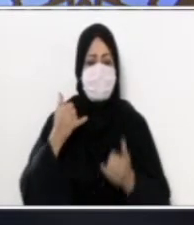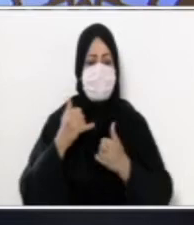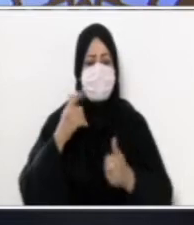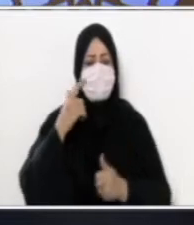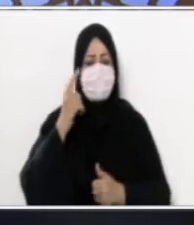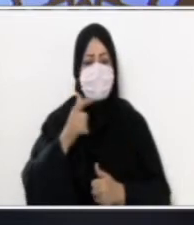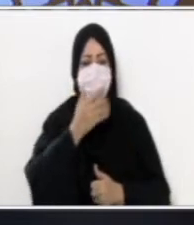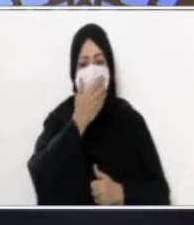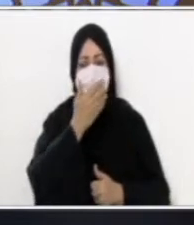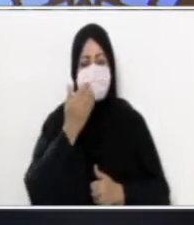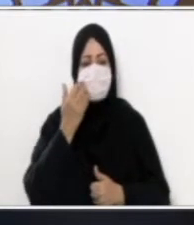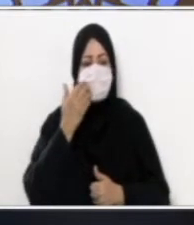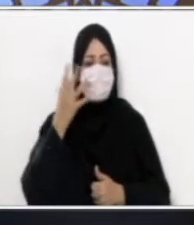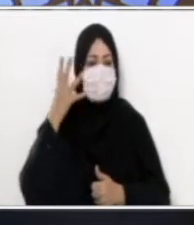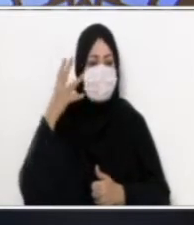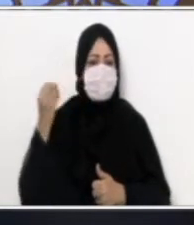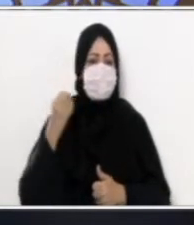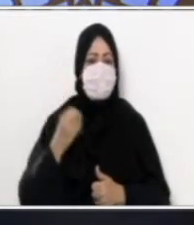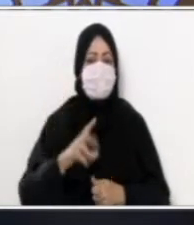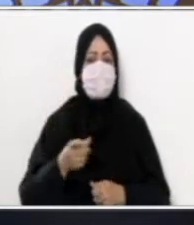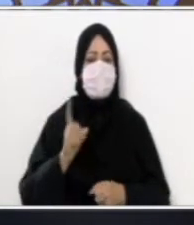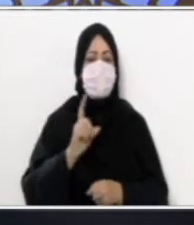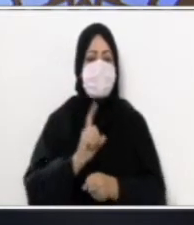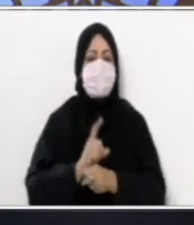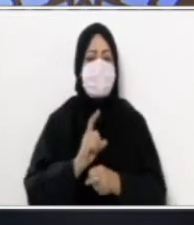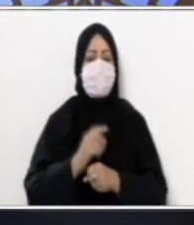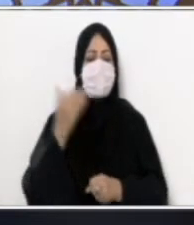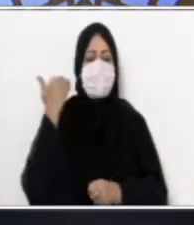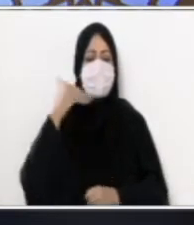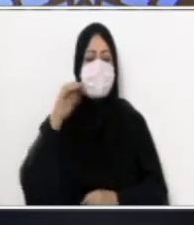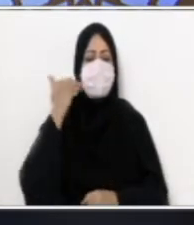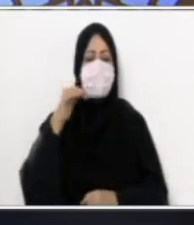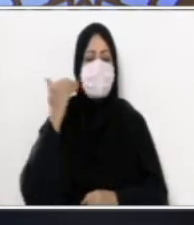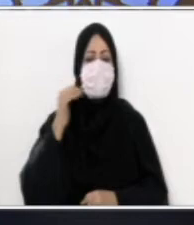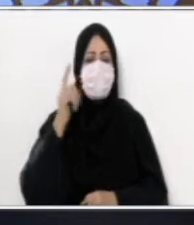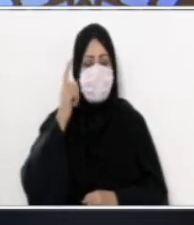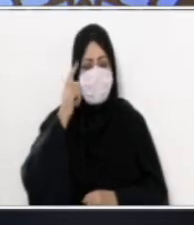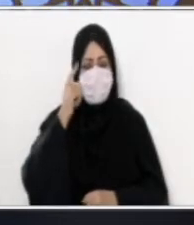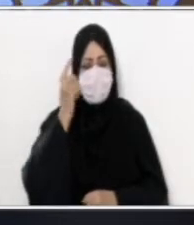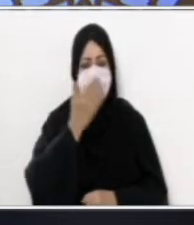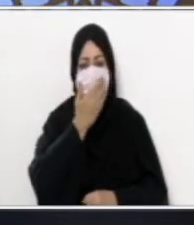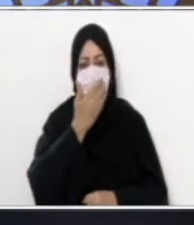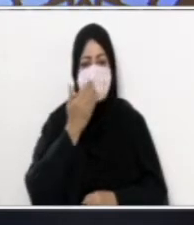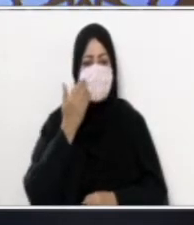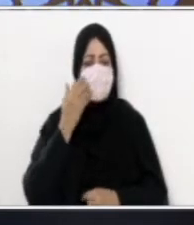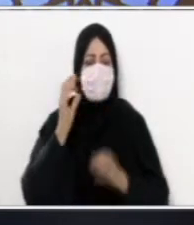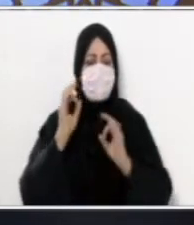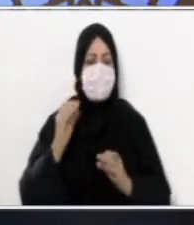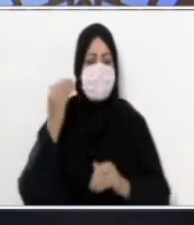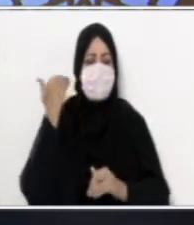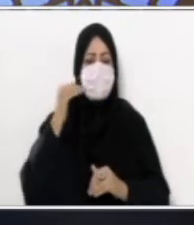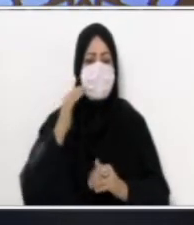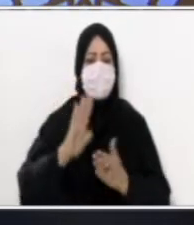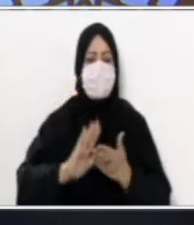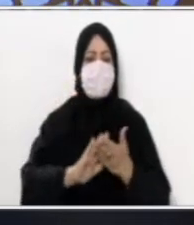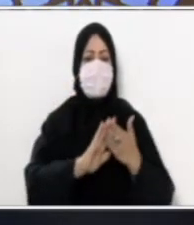الشباب اللي في المسكنة اللي زاعها دي وربي يعاونهم وربي يكون مثال حتى ناسهم. اللهم امين بارك الله فيكم. الله